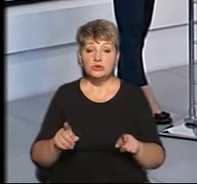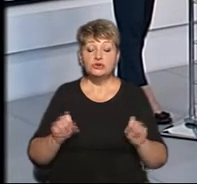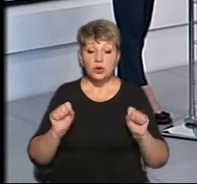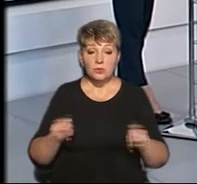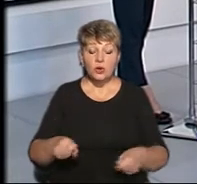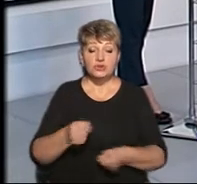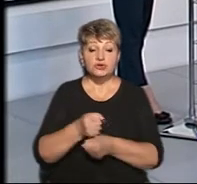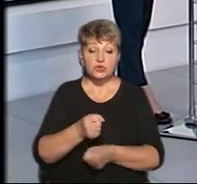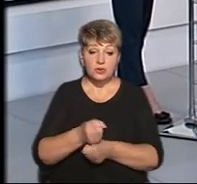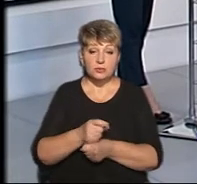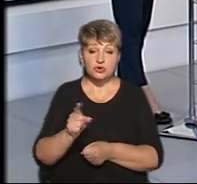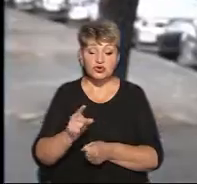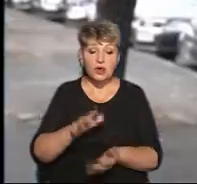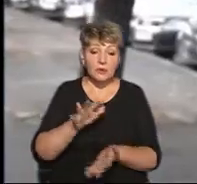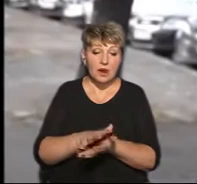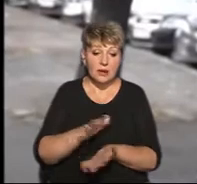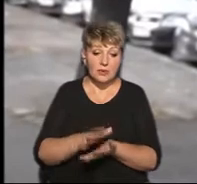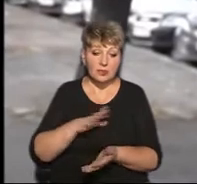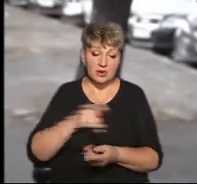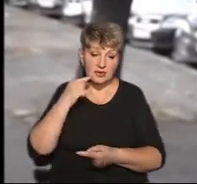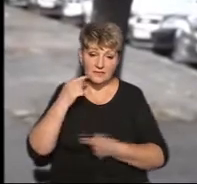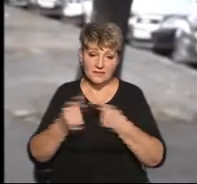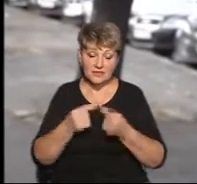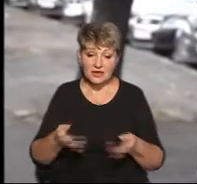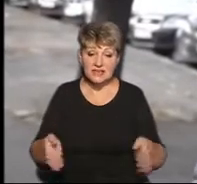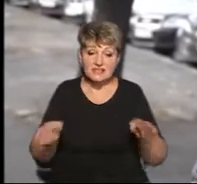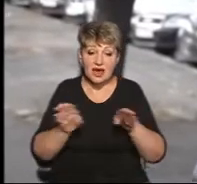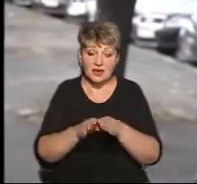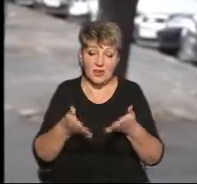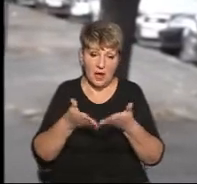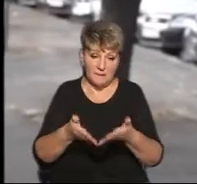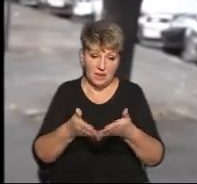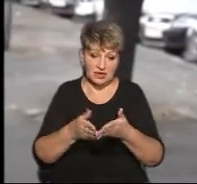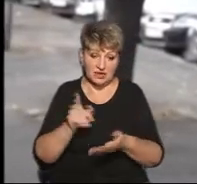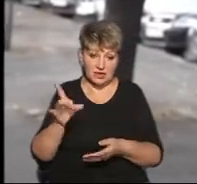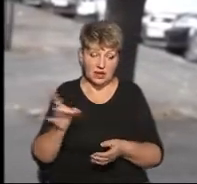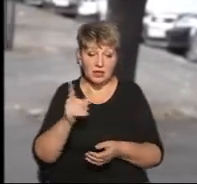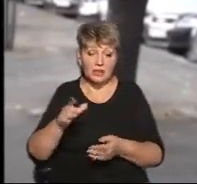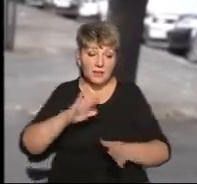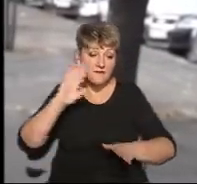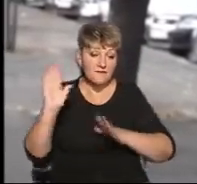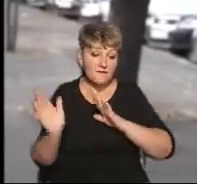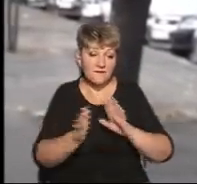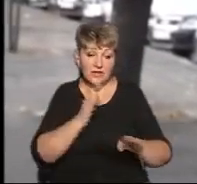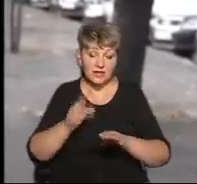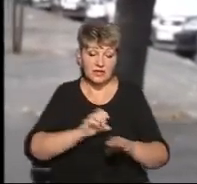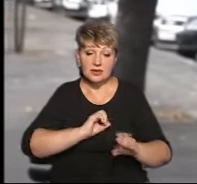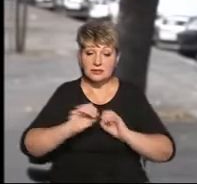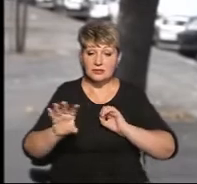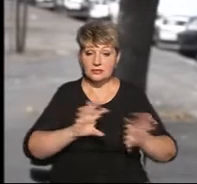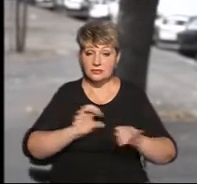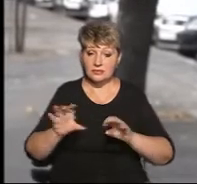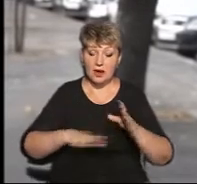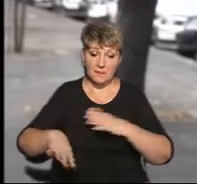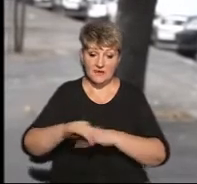Що можна зробити, щоб смітники були постійно закриті на митниці? Тому що там вітер часто, і щоб це сміття не розкидалося по